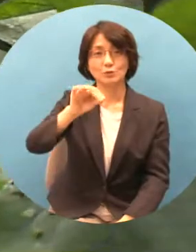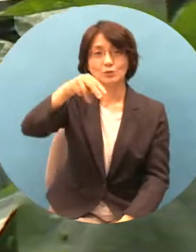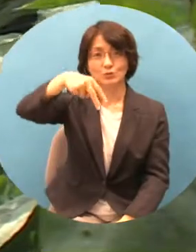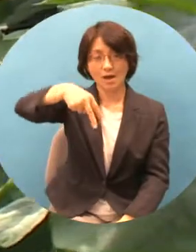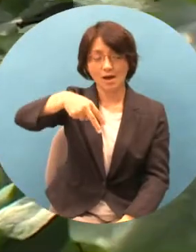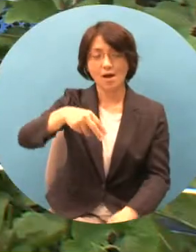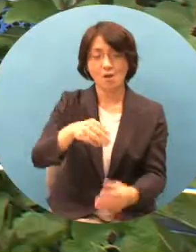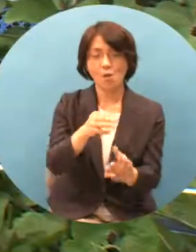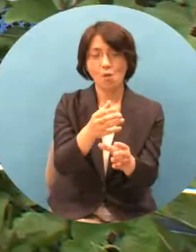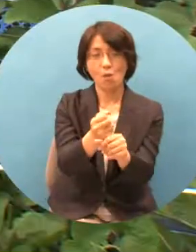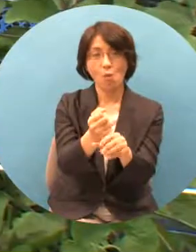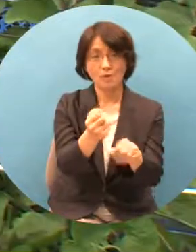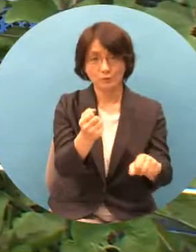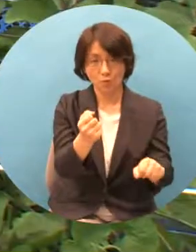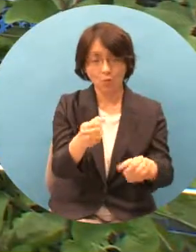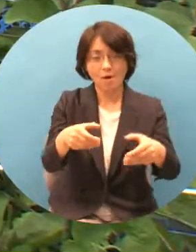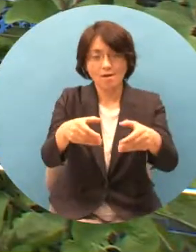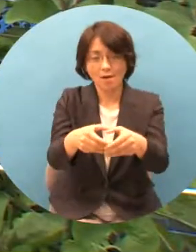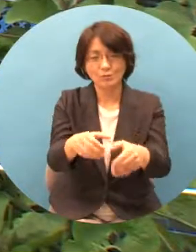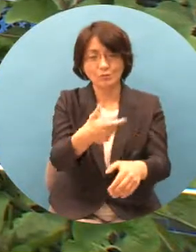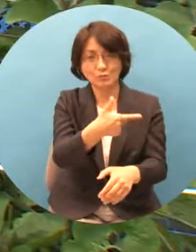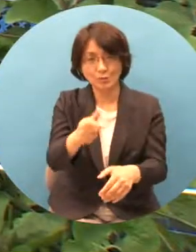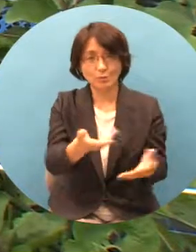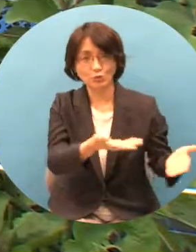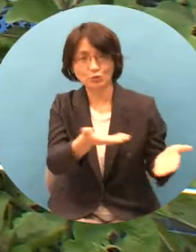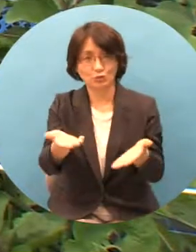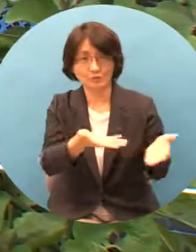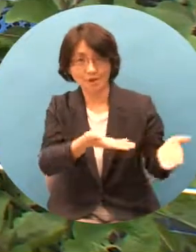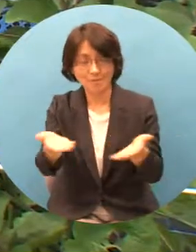草、株などの出荷も本格化します。